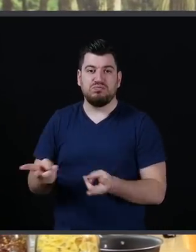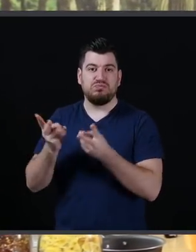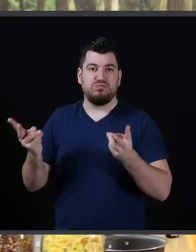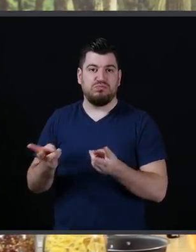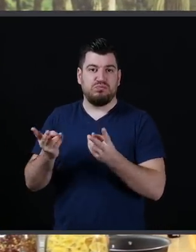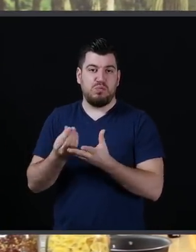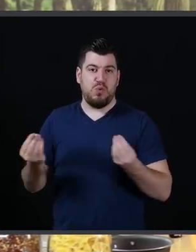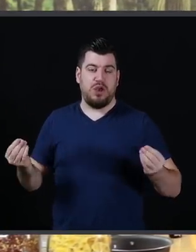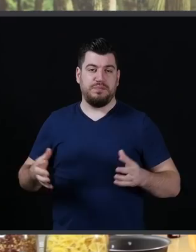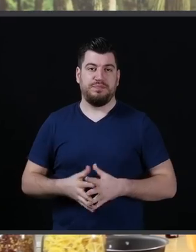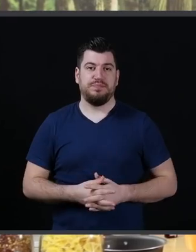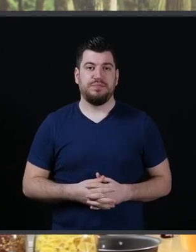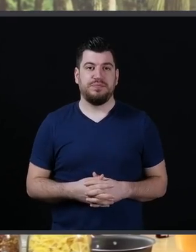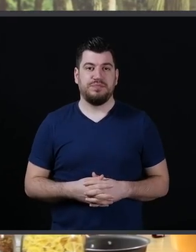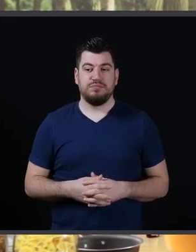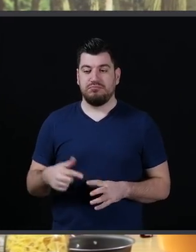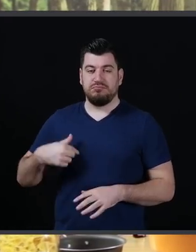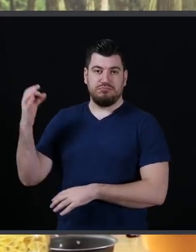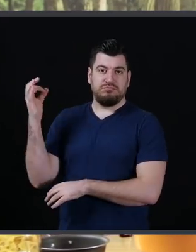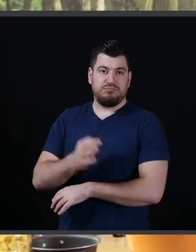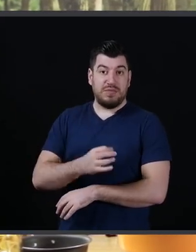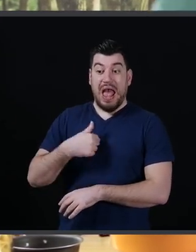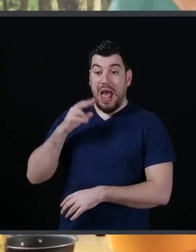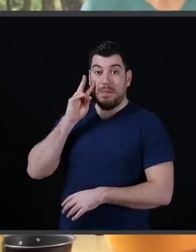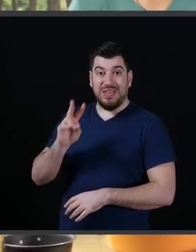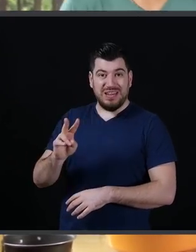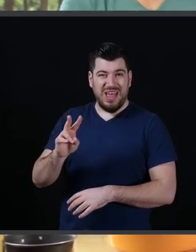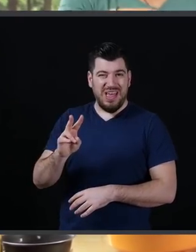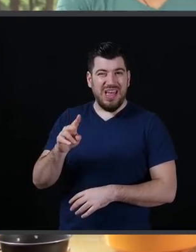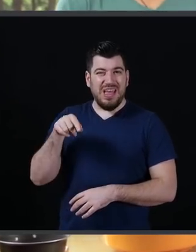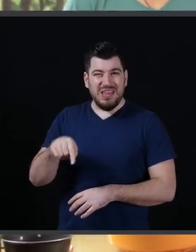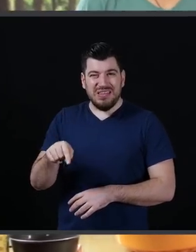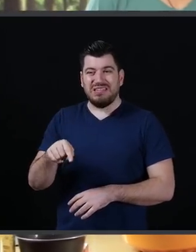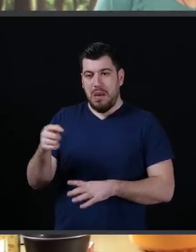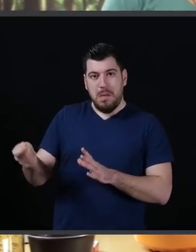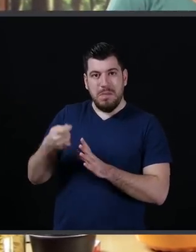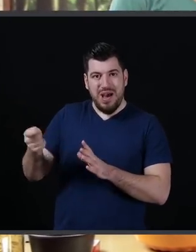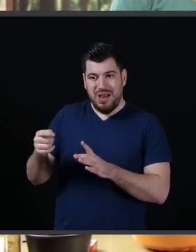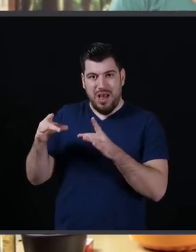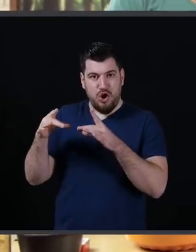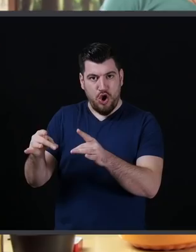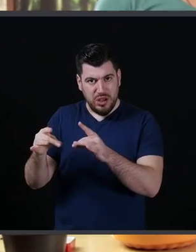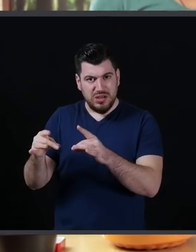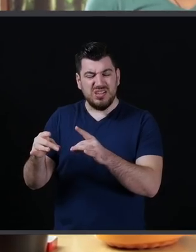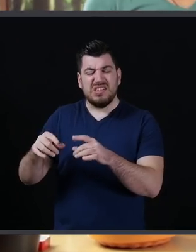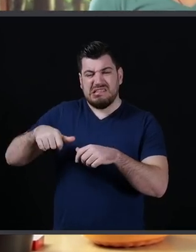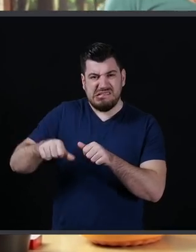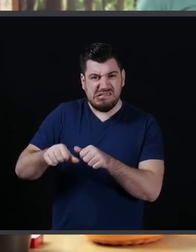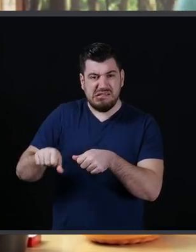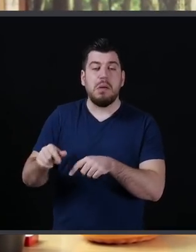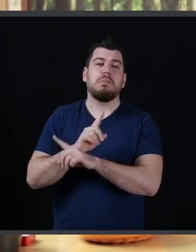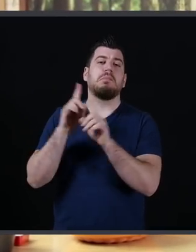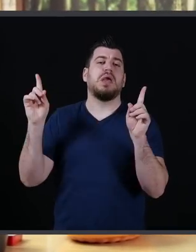Τέλειο Άμα δείτε να μείνει κανένα μικρό κομματάκι μαρέγκας μέσα Μην προσπαθήσετε να το σπάσετε, δεν πειράζει Δεν θα κάνετε τόσο κακό